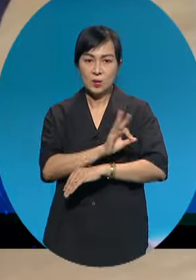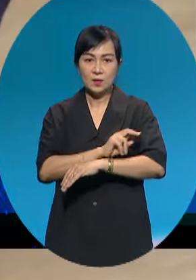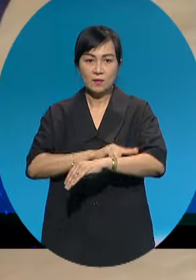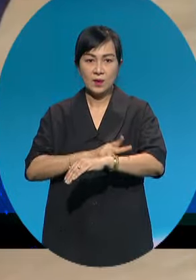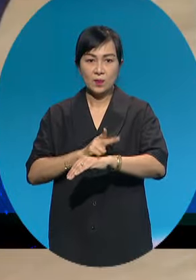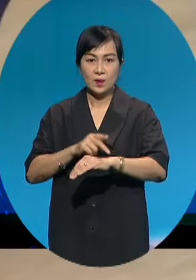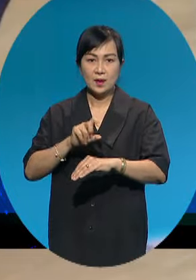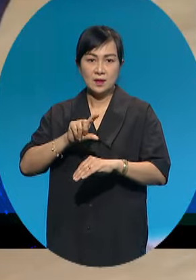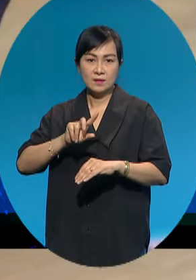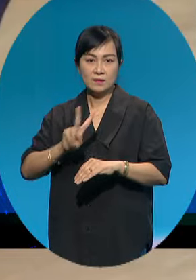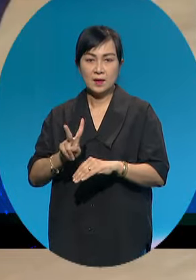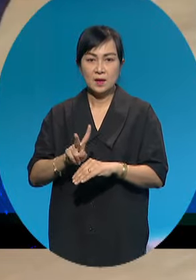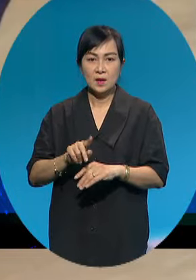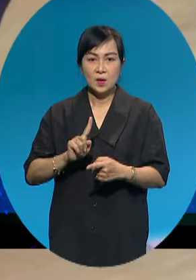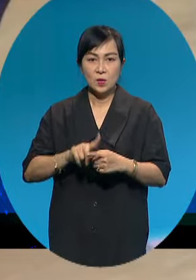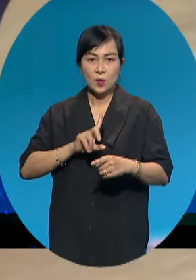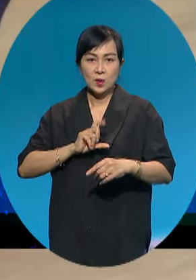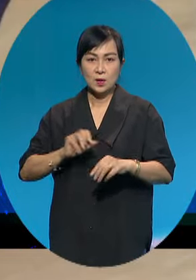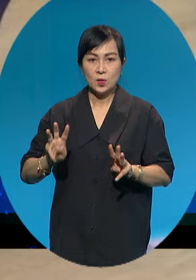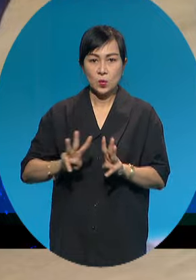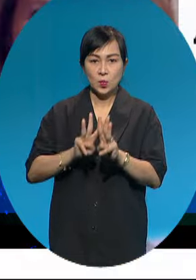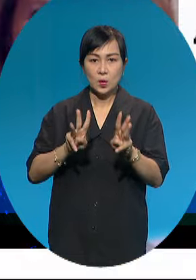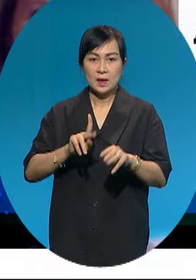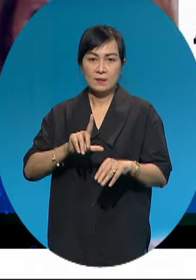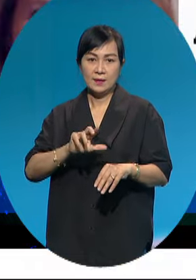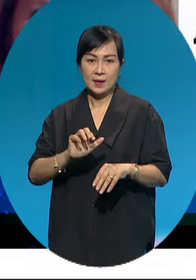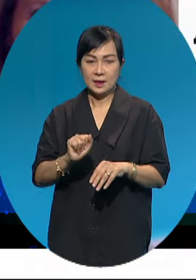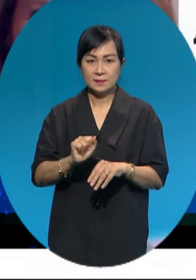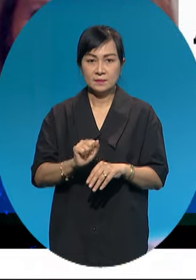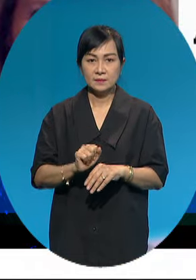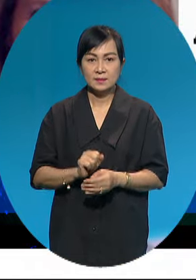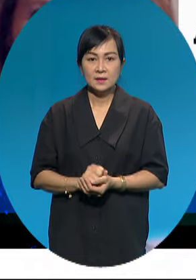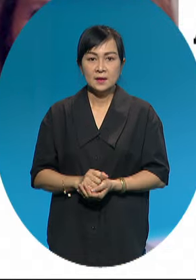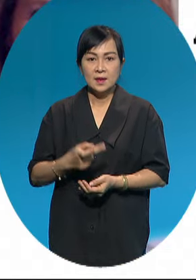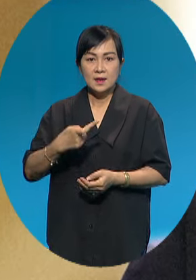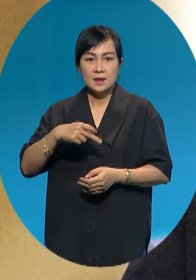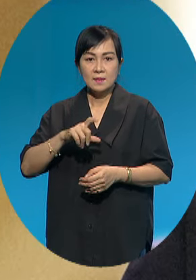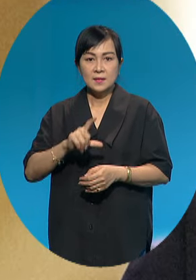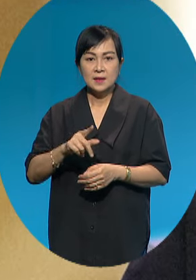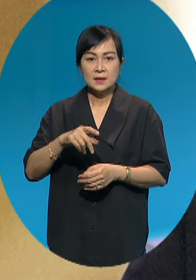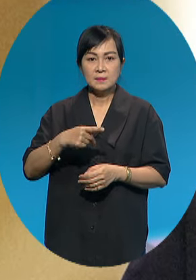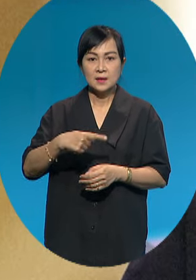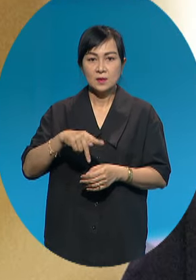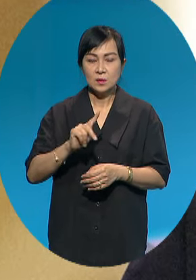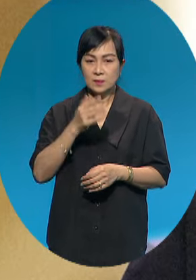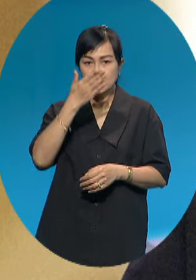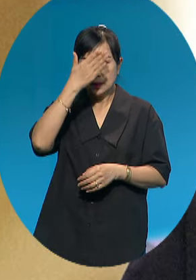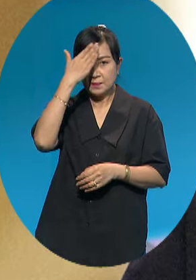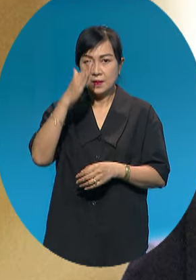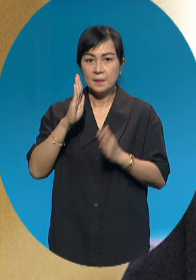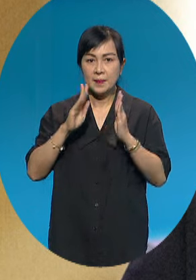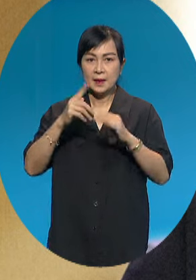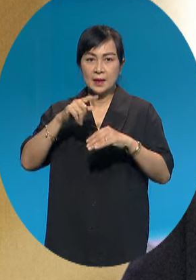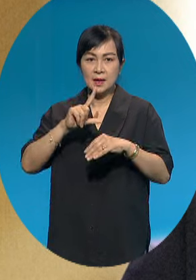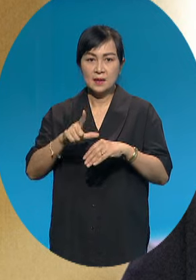văn hóa litva và các cù Nghi sĩ của Quốc hội Latvia người phát ngôn điện gramly demist bov cho biết bà